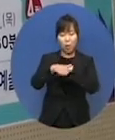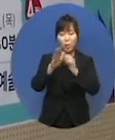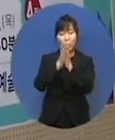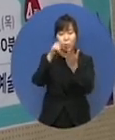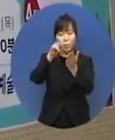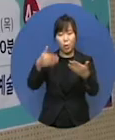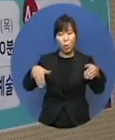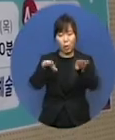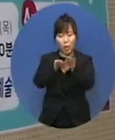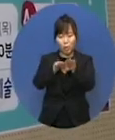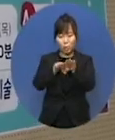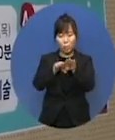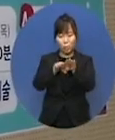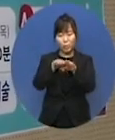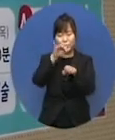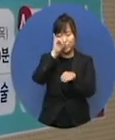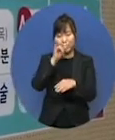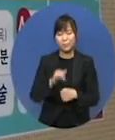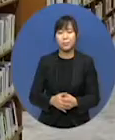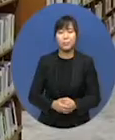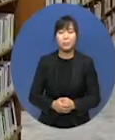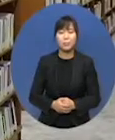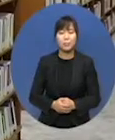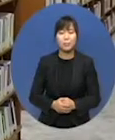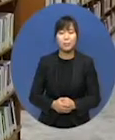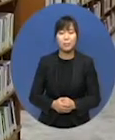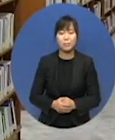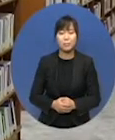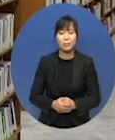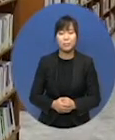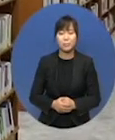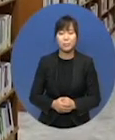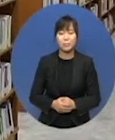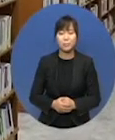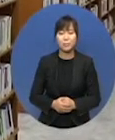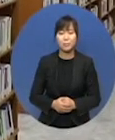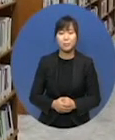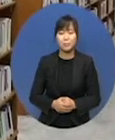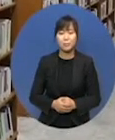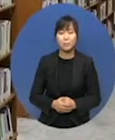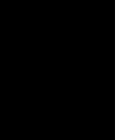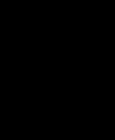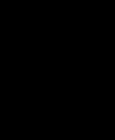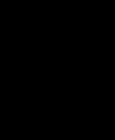자리매김을 하고 있습니다. 복지TV 뉴스 이영수입니다.